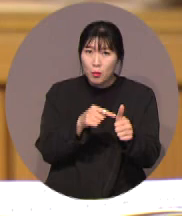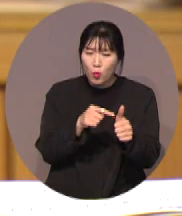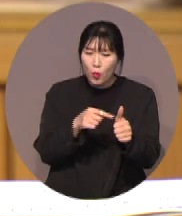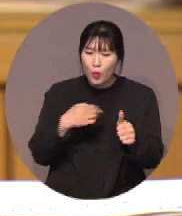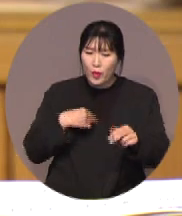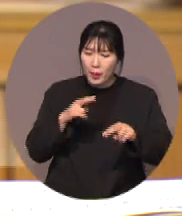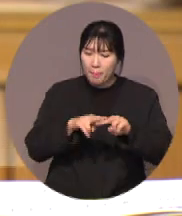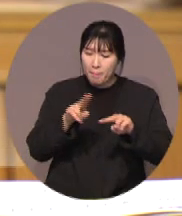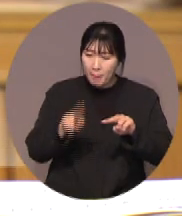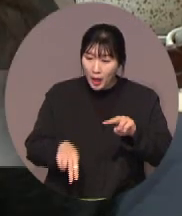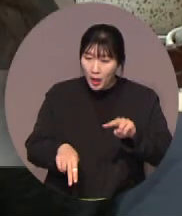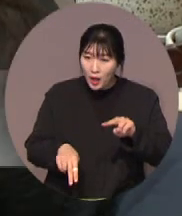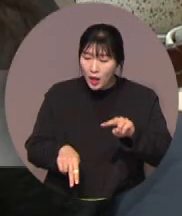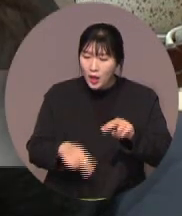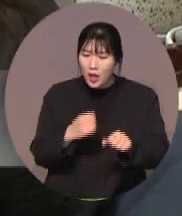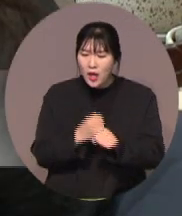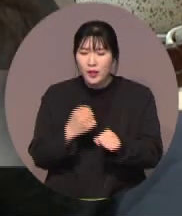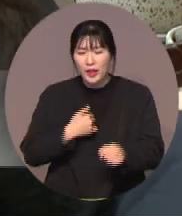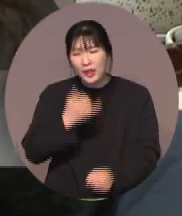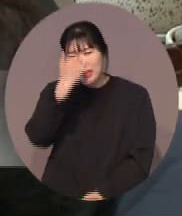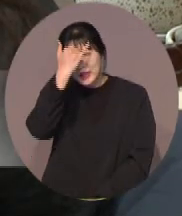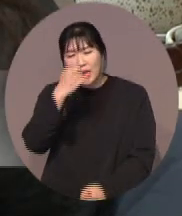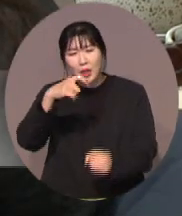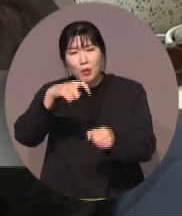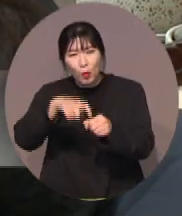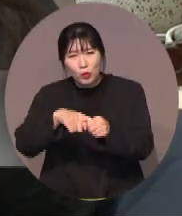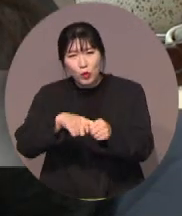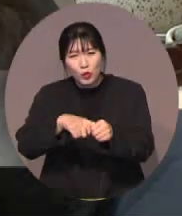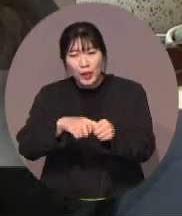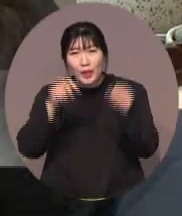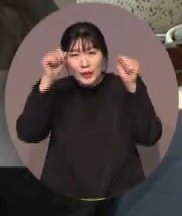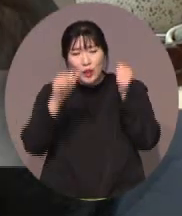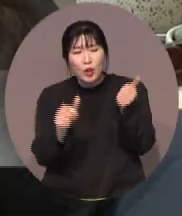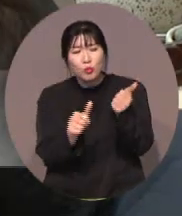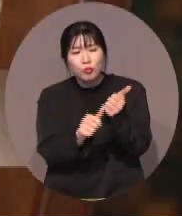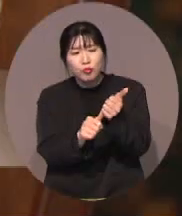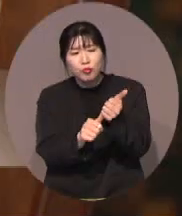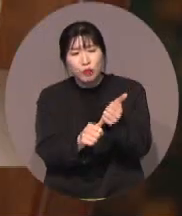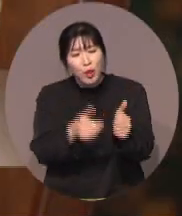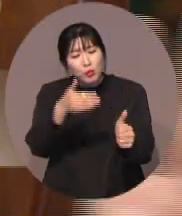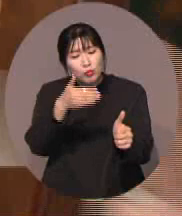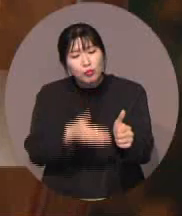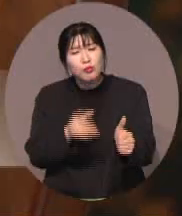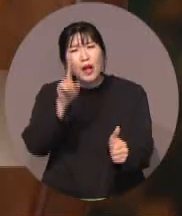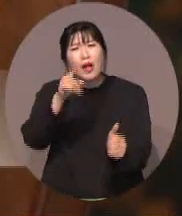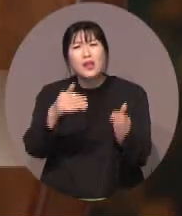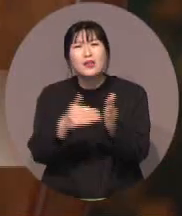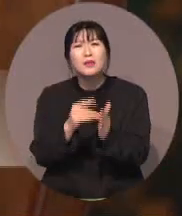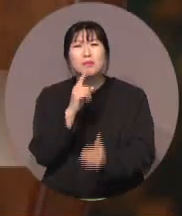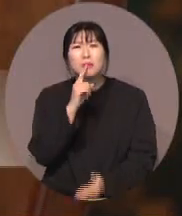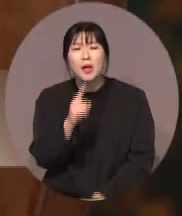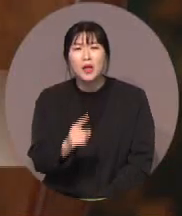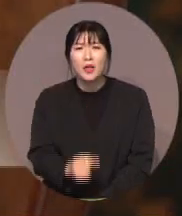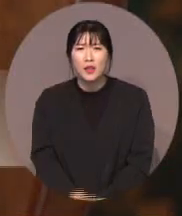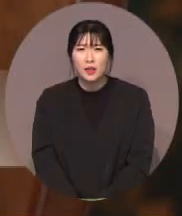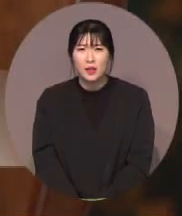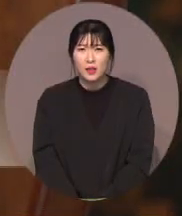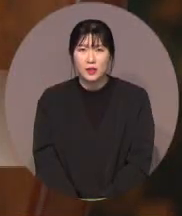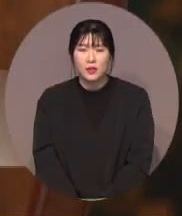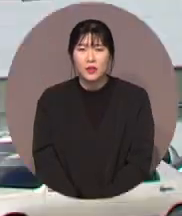먼저 사퇴하겠다길래 자신은 예우 차원에서 대전시 체육회 부회장직을 제안했다고 취재진에게